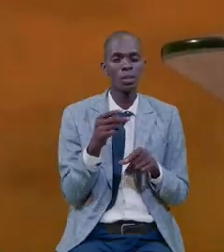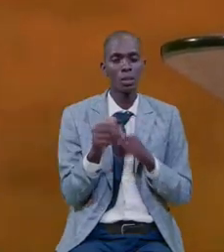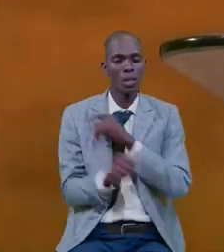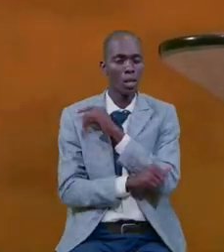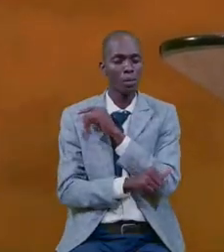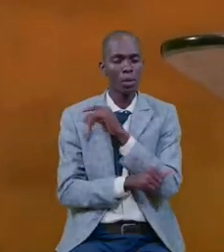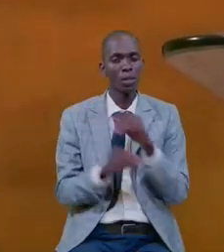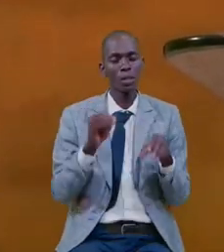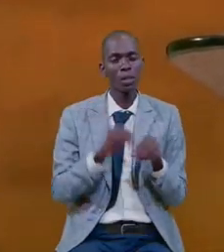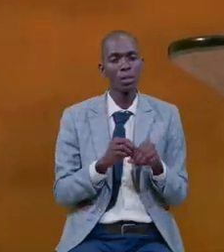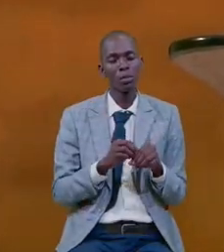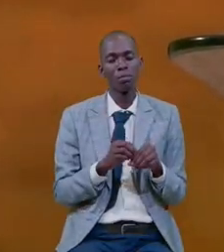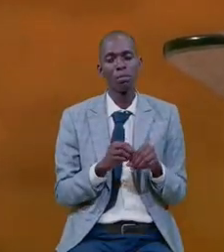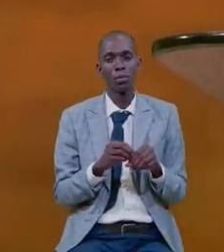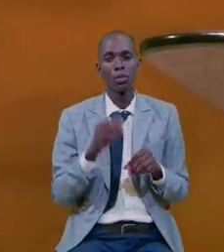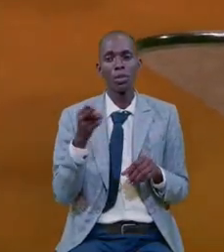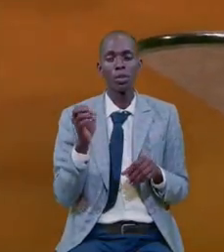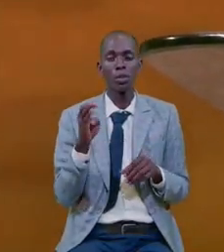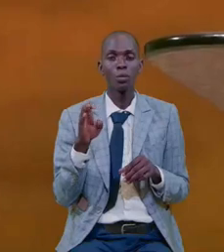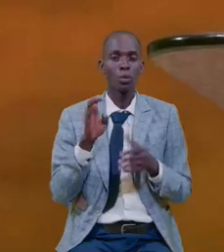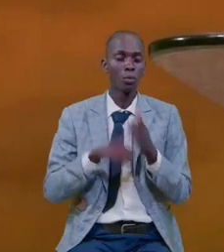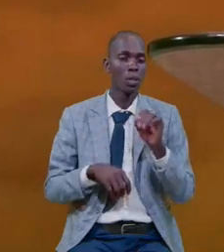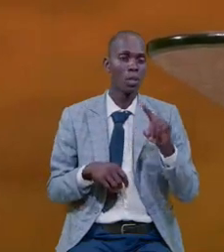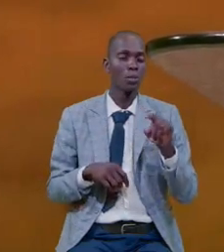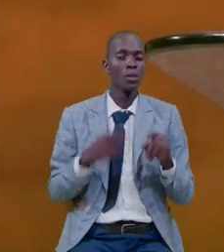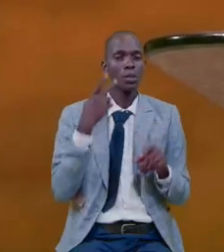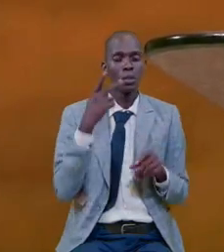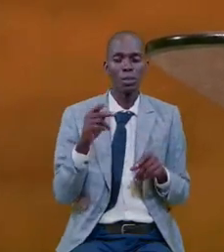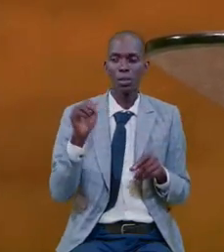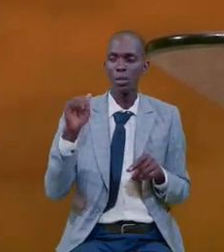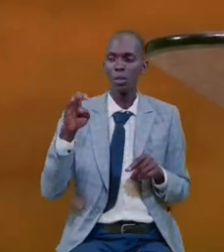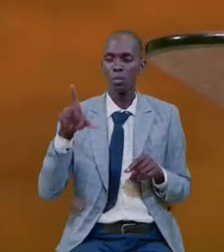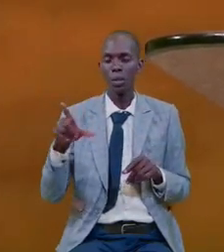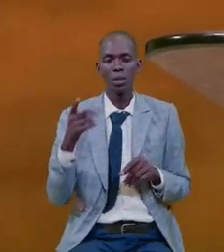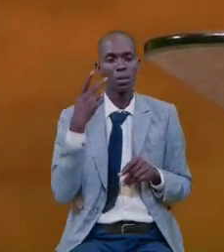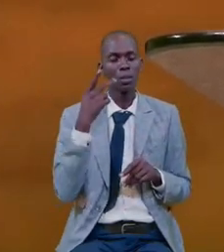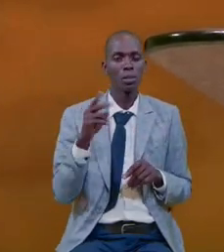Abel. Regardez Enoch. Regardez Noé. Regardez Moïse.